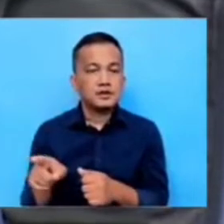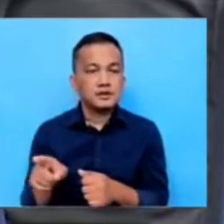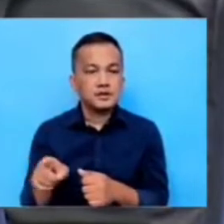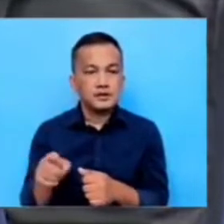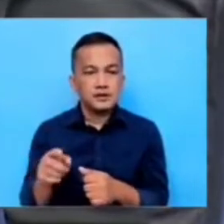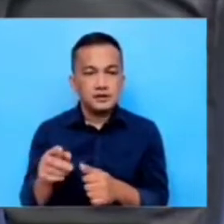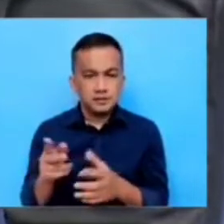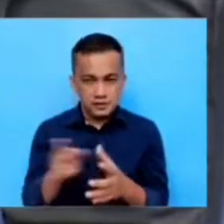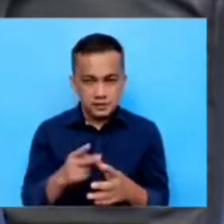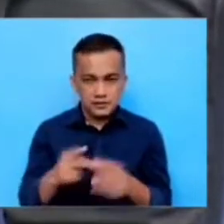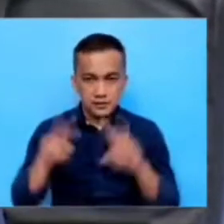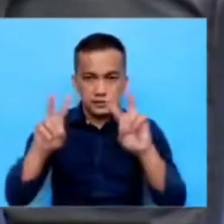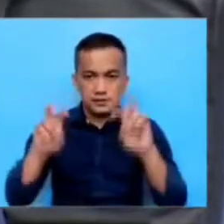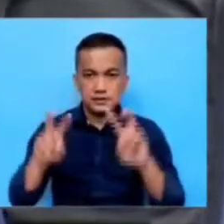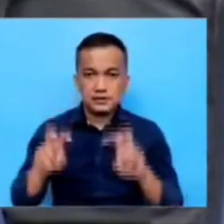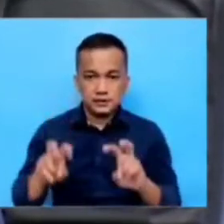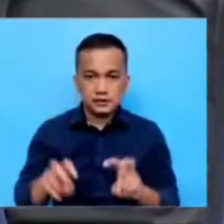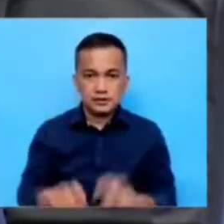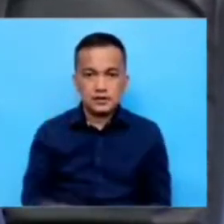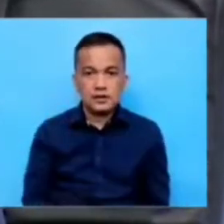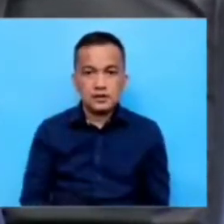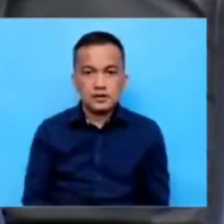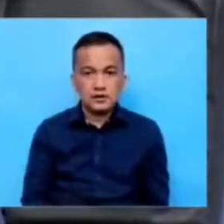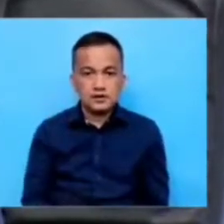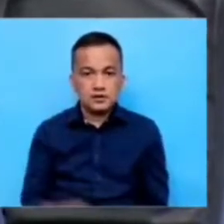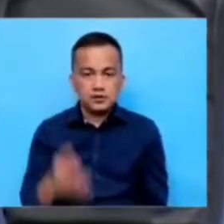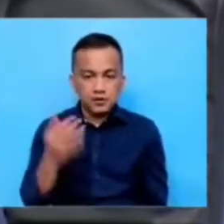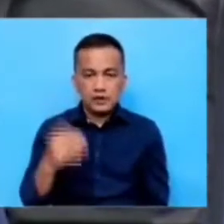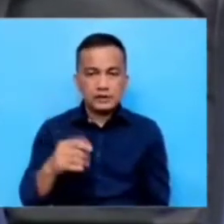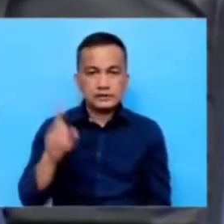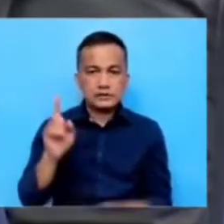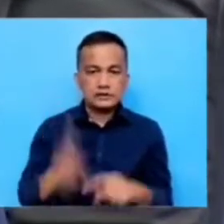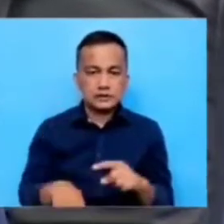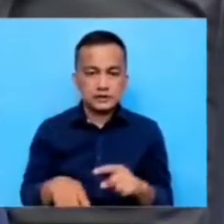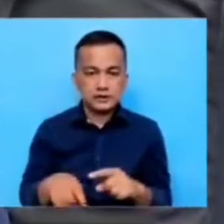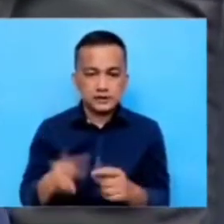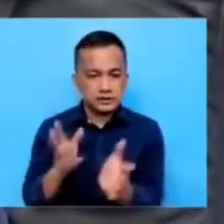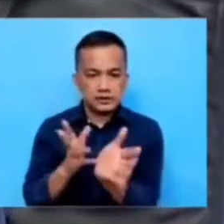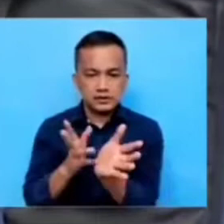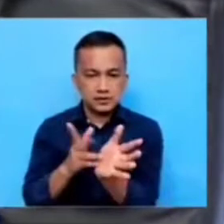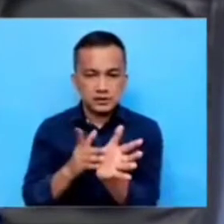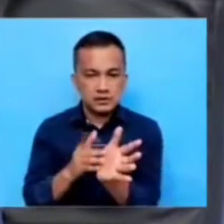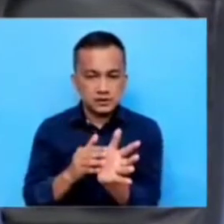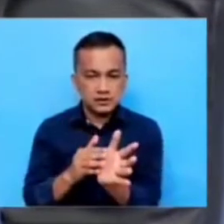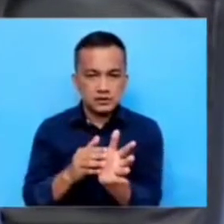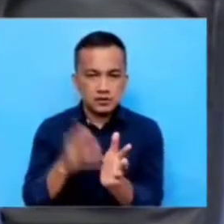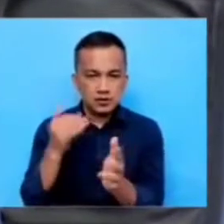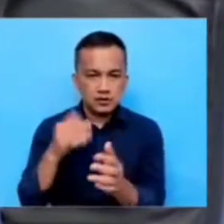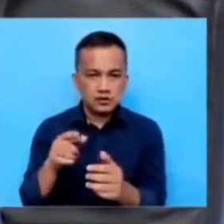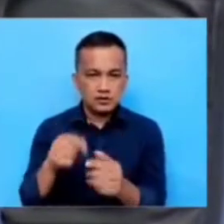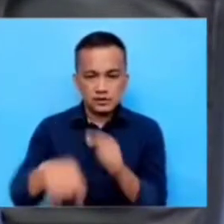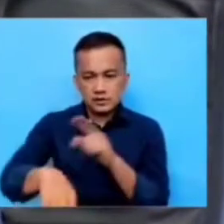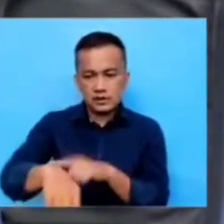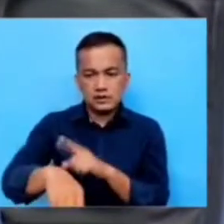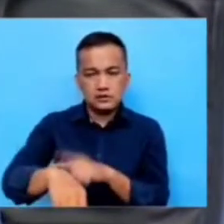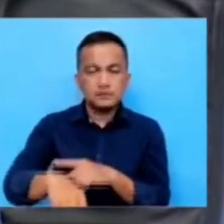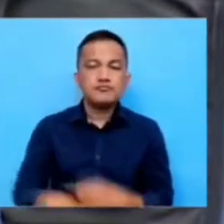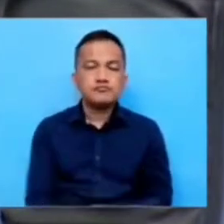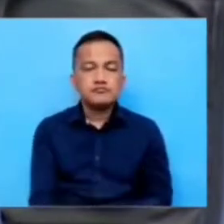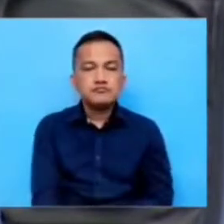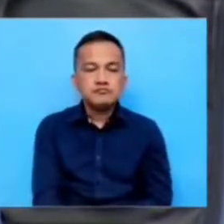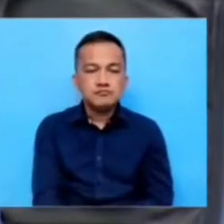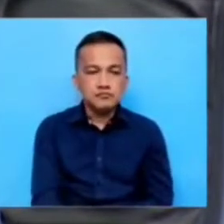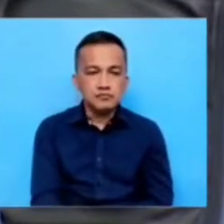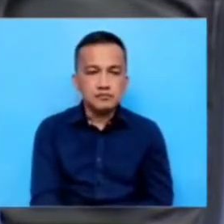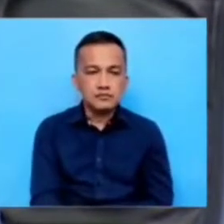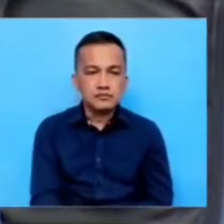preliminary investigation kasi hindi na po natin siya pwedeng inquest due to the lapse of time. So doon